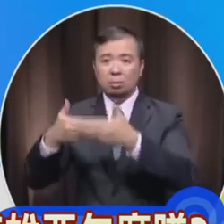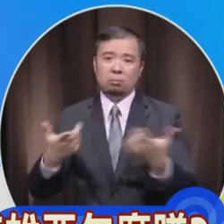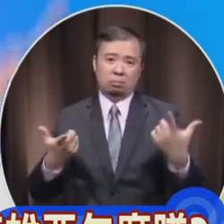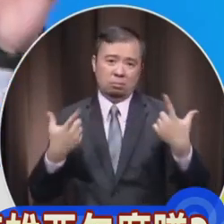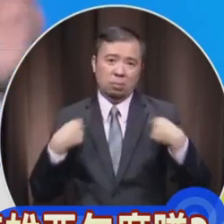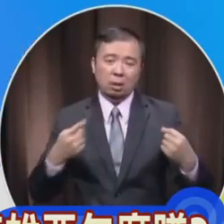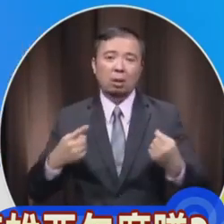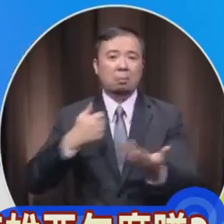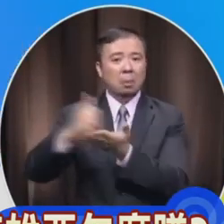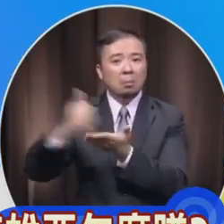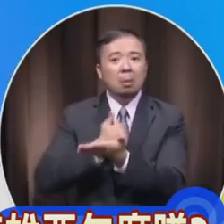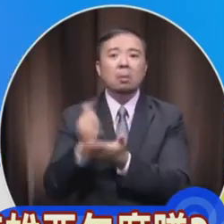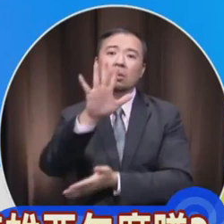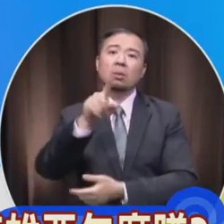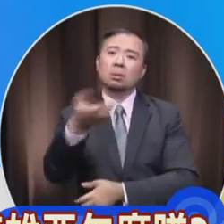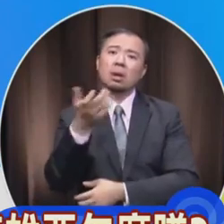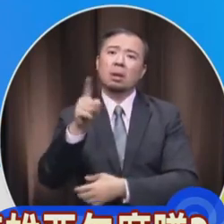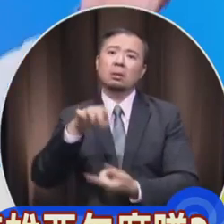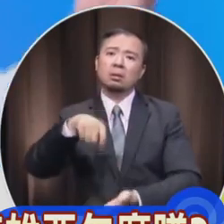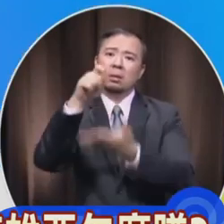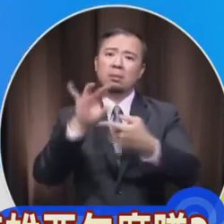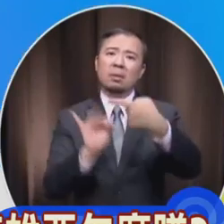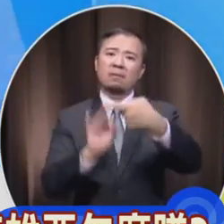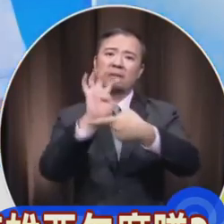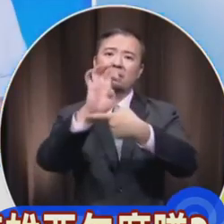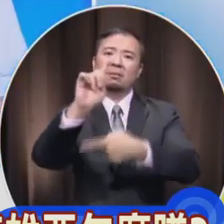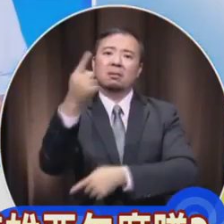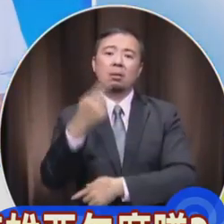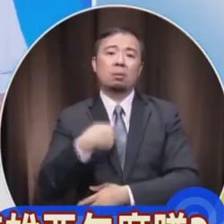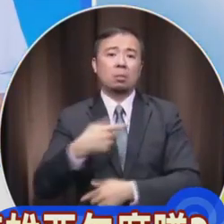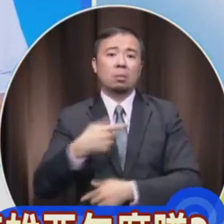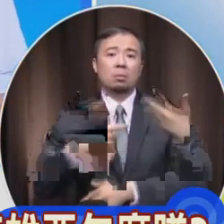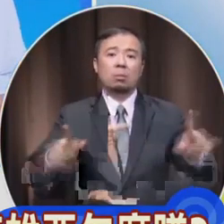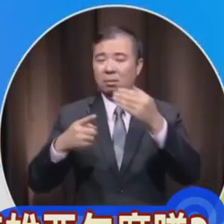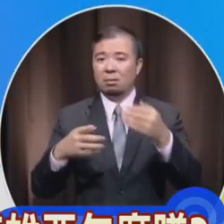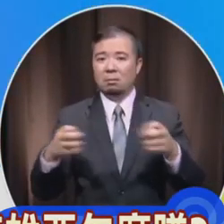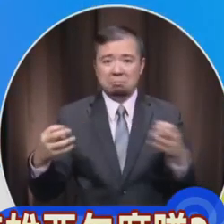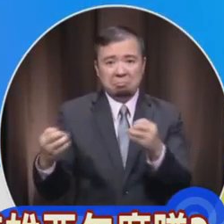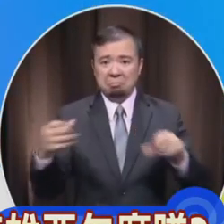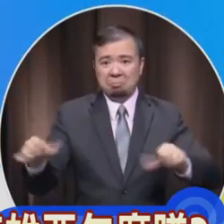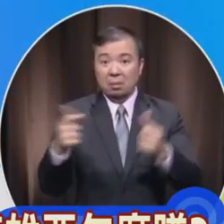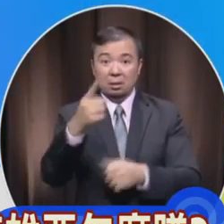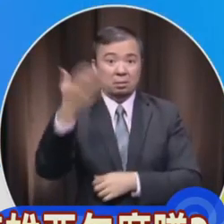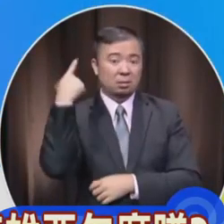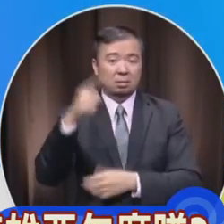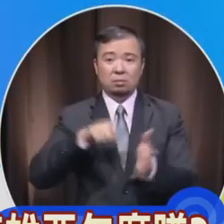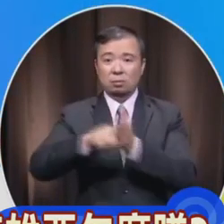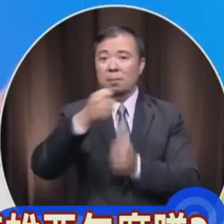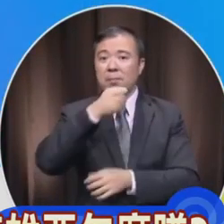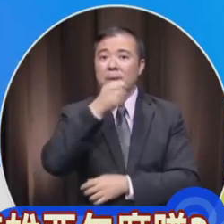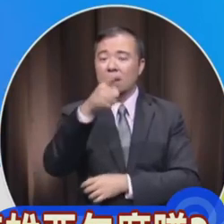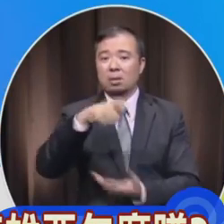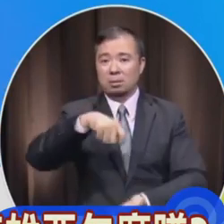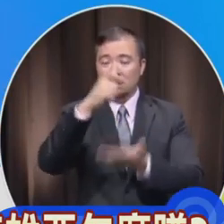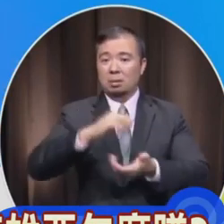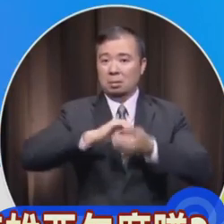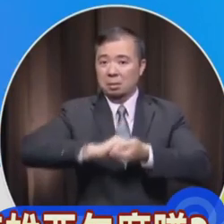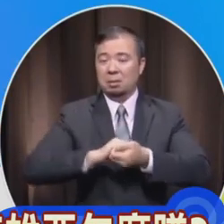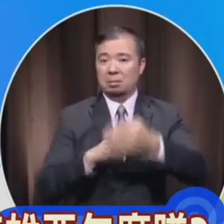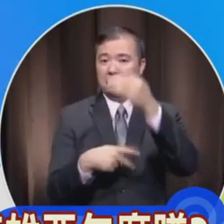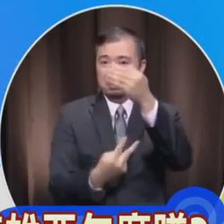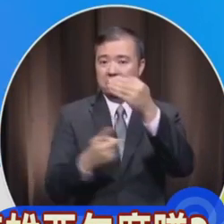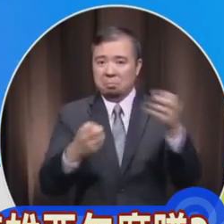刚刚讲的40%从哪里来？我们有很多的旅客到中国大陆啊，受专访所提到的，一定要九二共识才能够把我